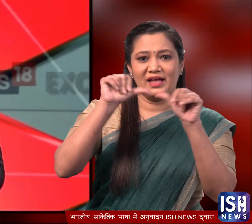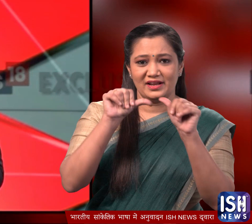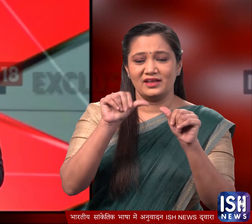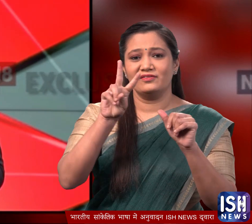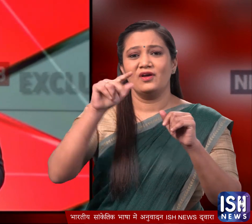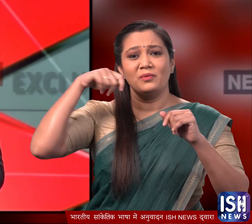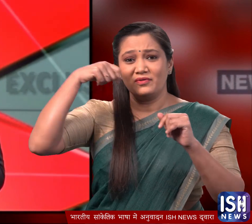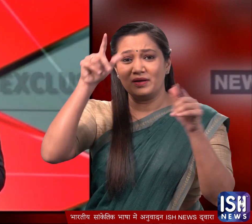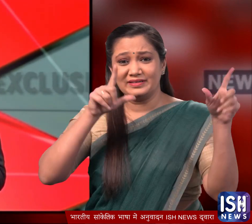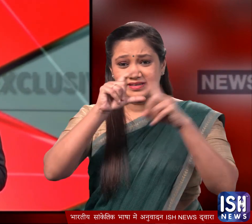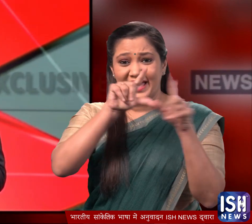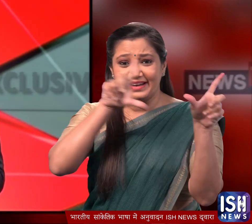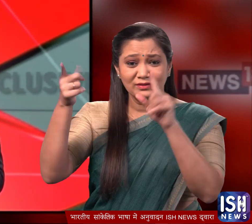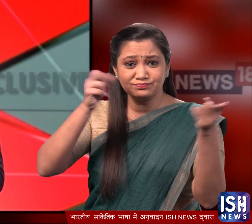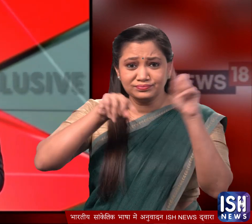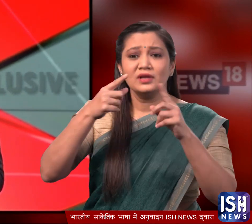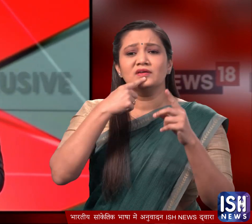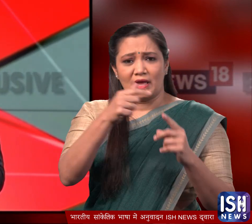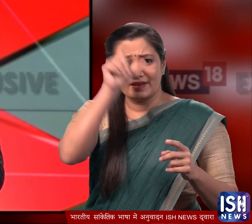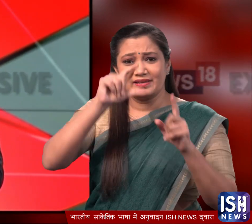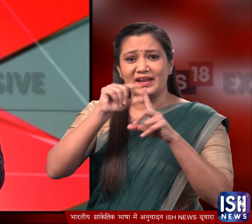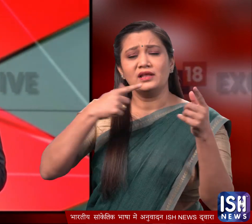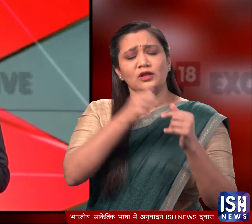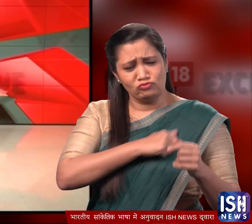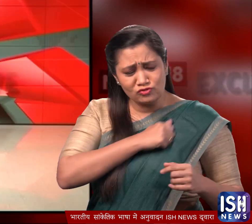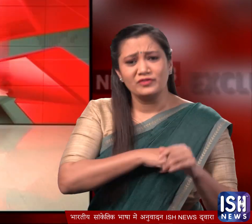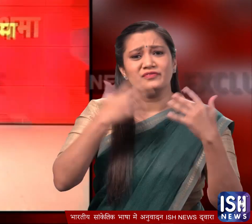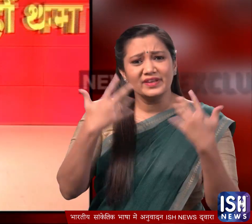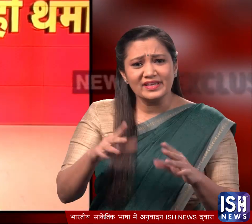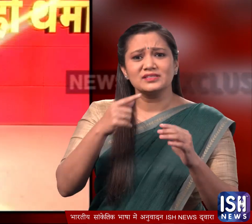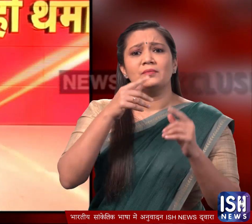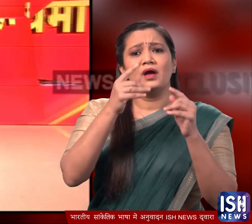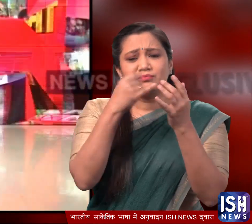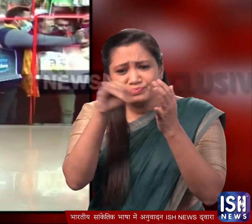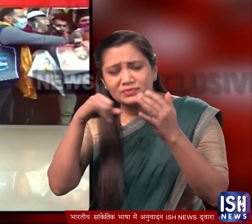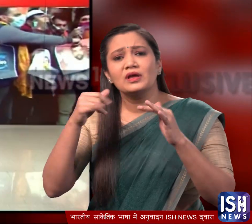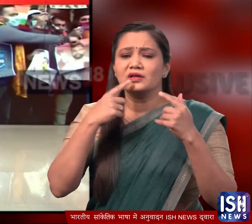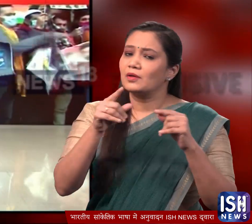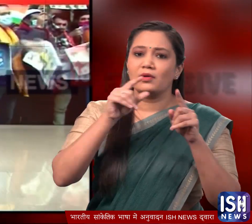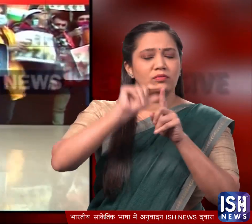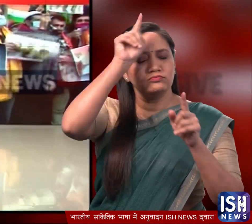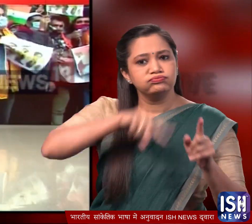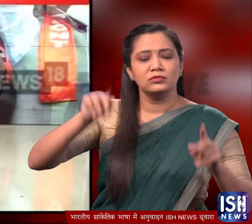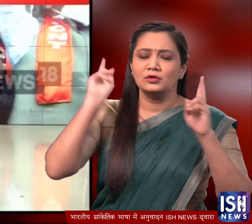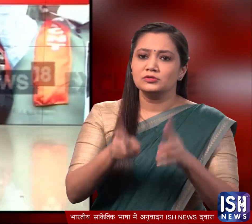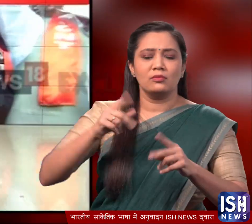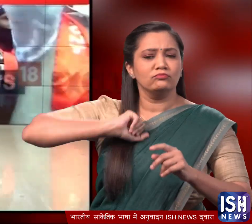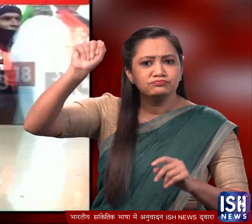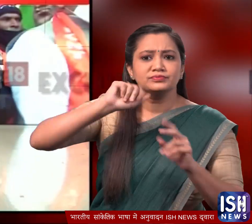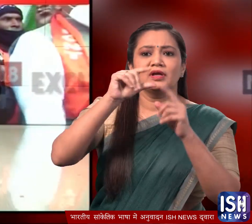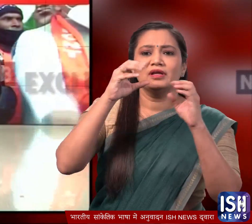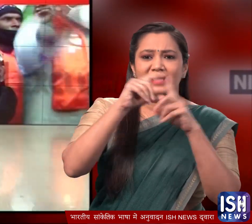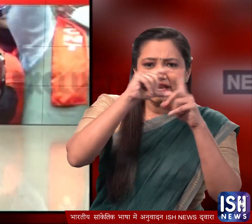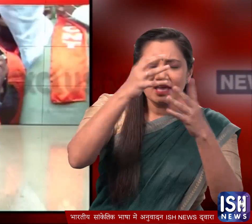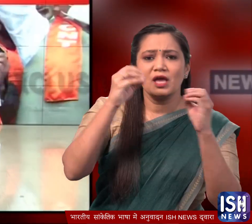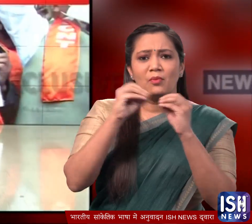तांडव के निर्देशक अली अब्बास जफर के माफी मांगने और विवादित सीन हटाने के ऐलान के बावजूद देश भर में तांडव का विरोध नहीं थमा।